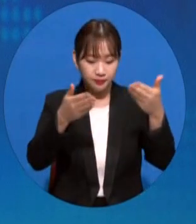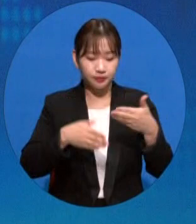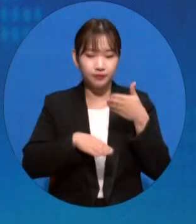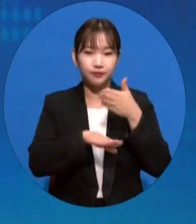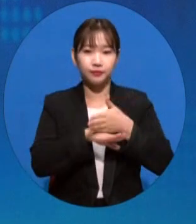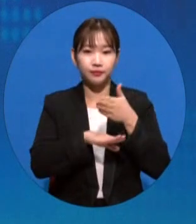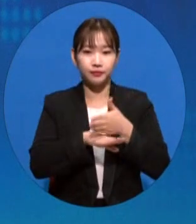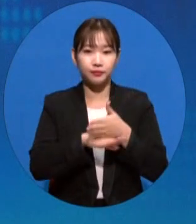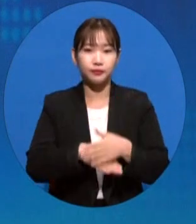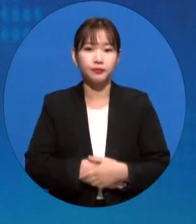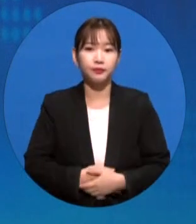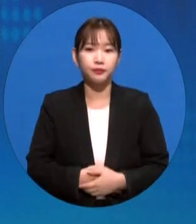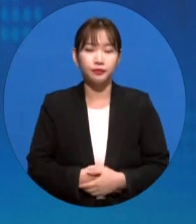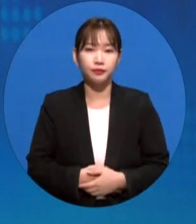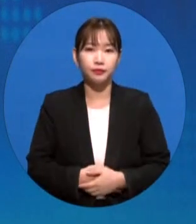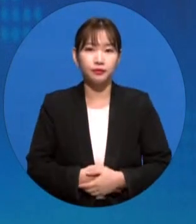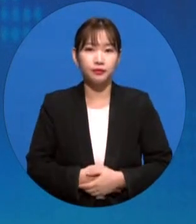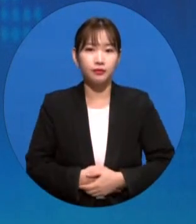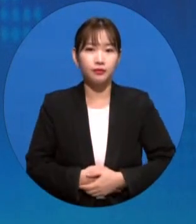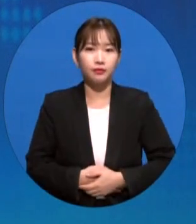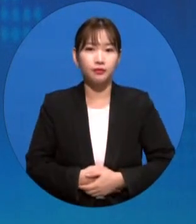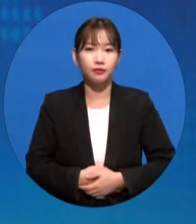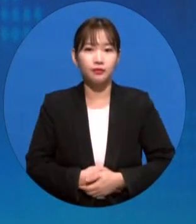성금을 보내주신 분들께 감사드립니다.